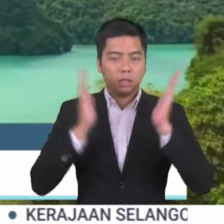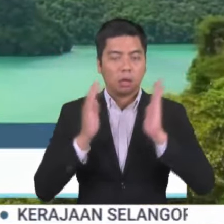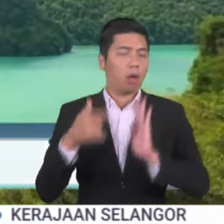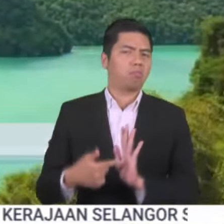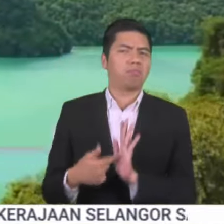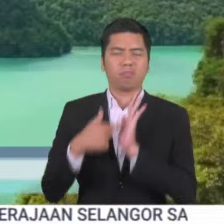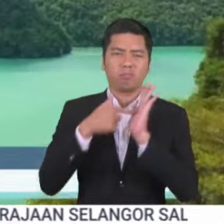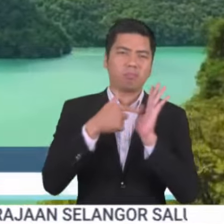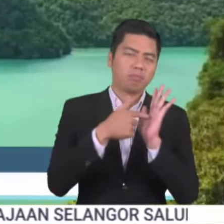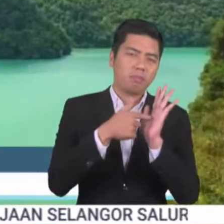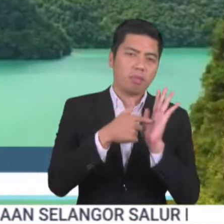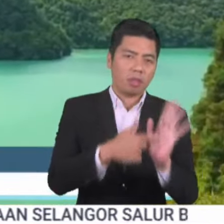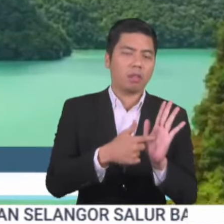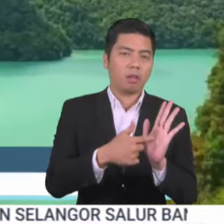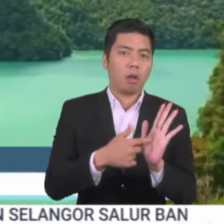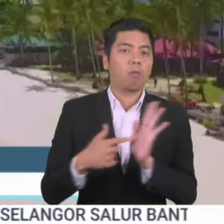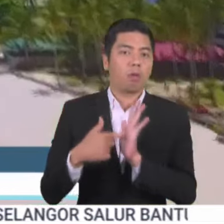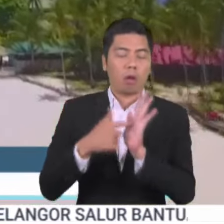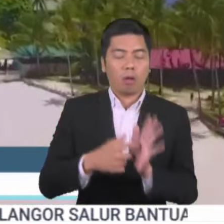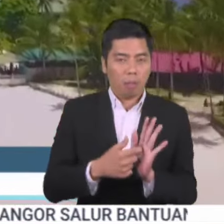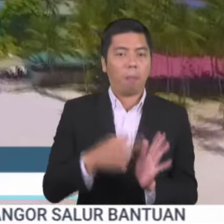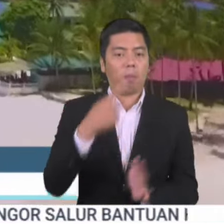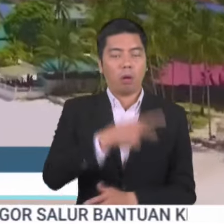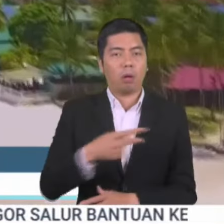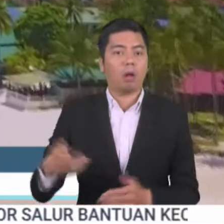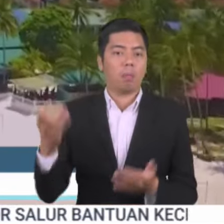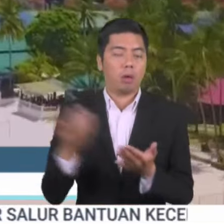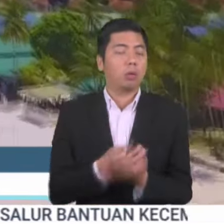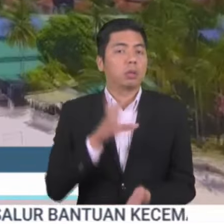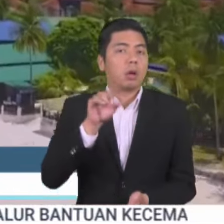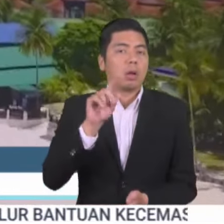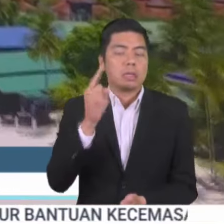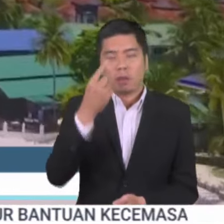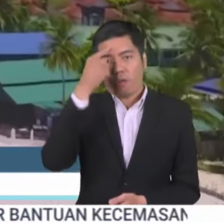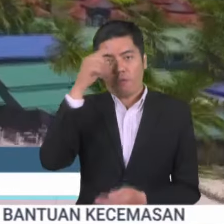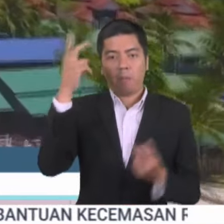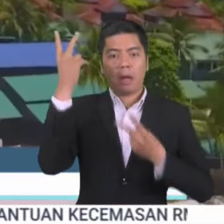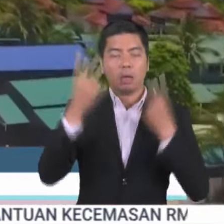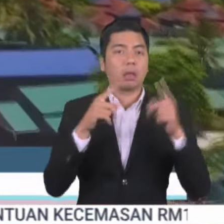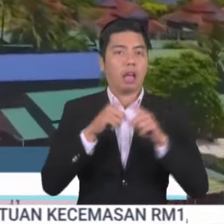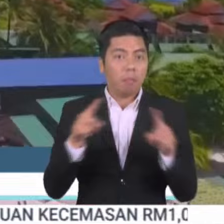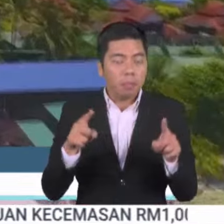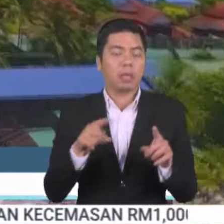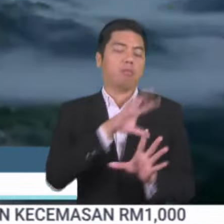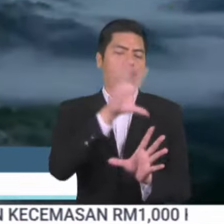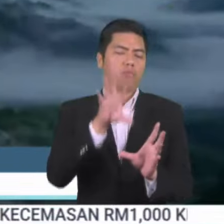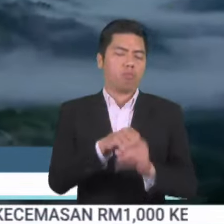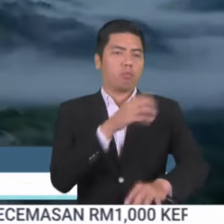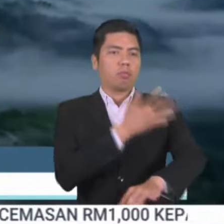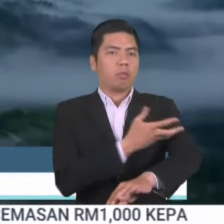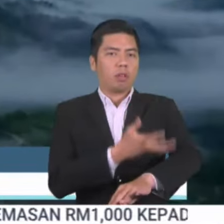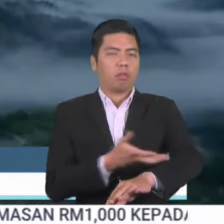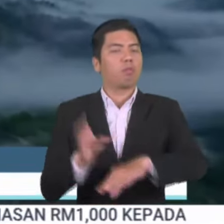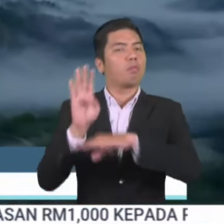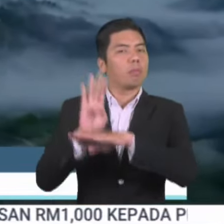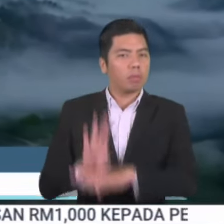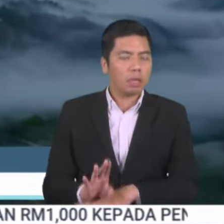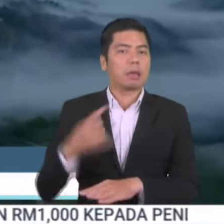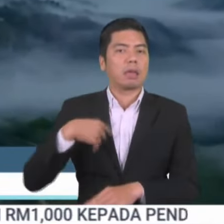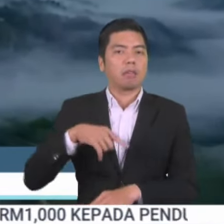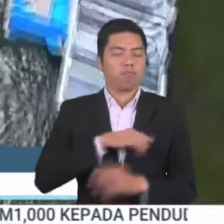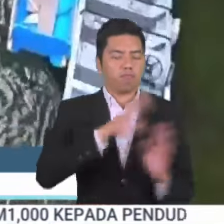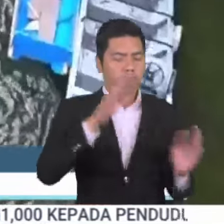menghidangkan produk-produk terbaru dan bukan dari sudut pelancongan tapi juga dari sudut kebudayaan kita untuk kita memperkenalkan dengan